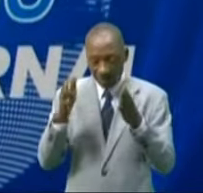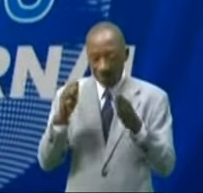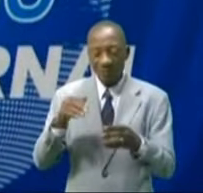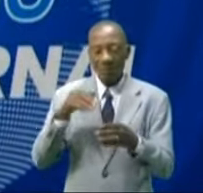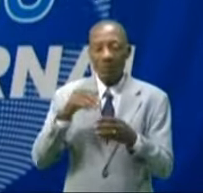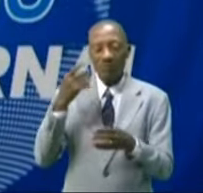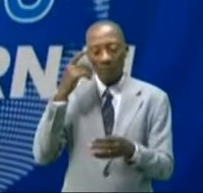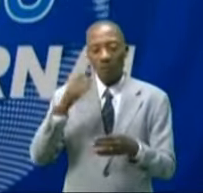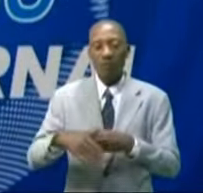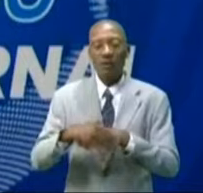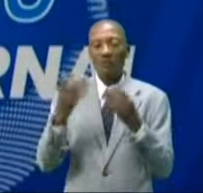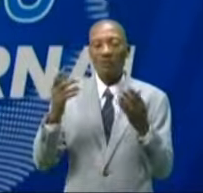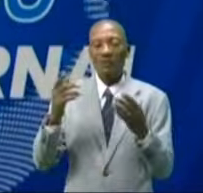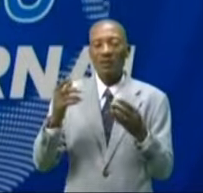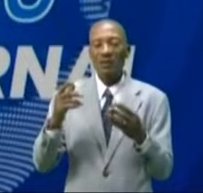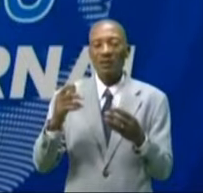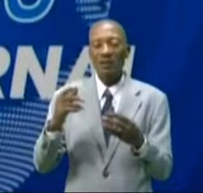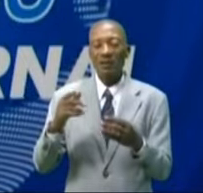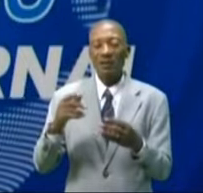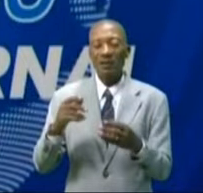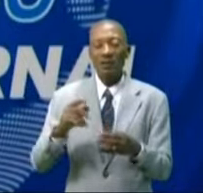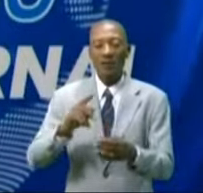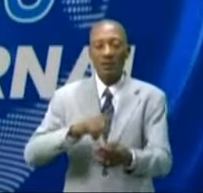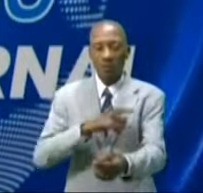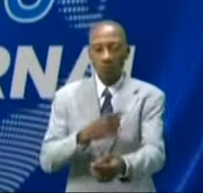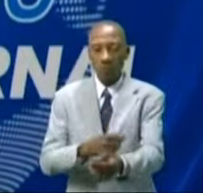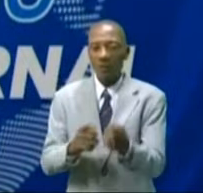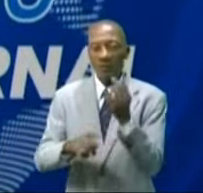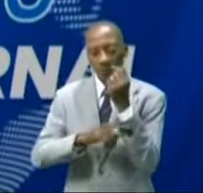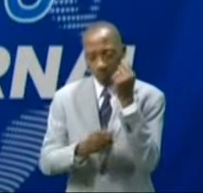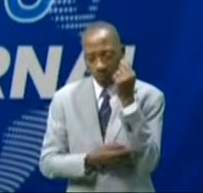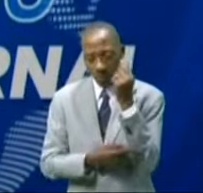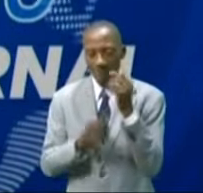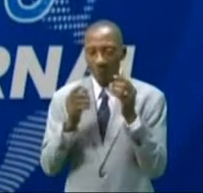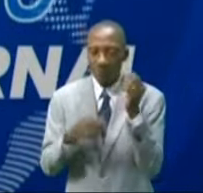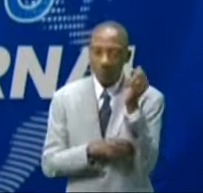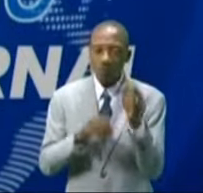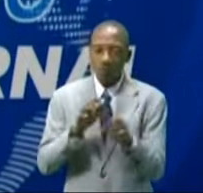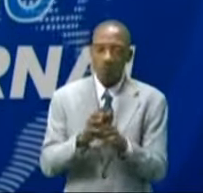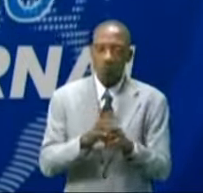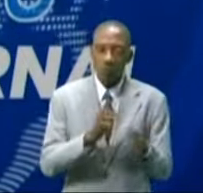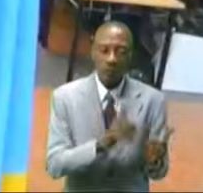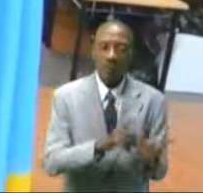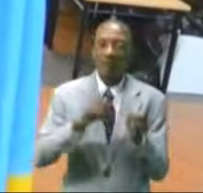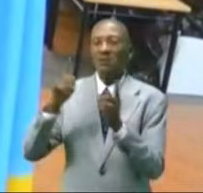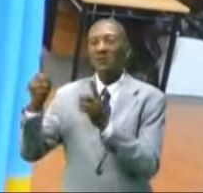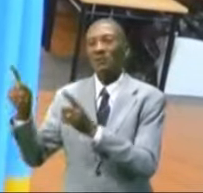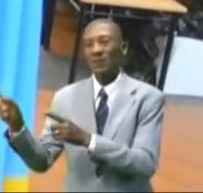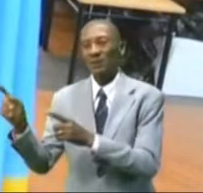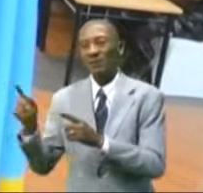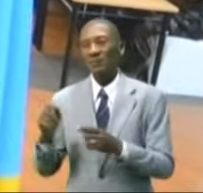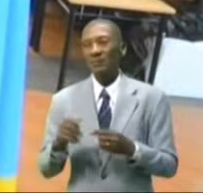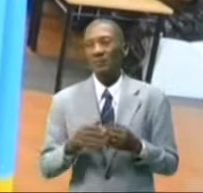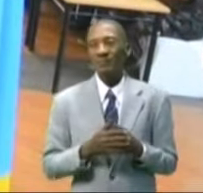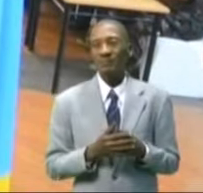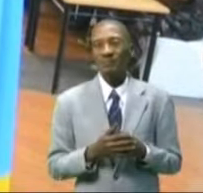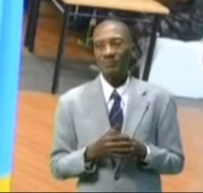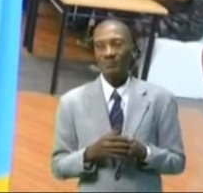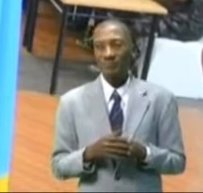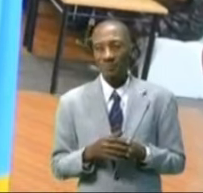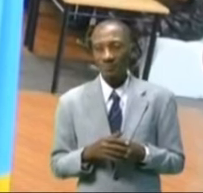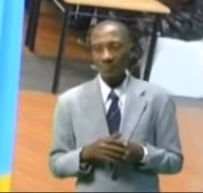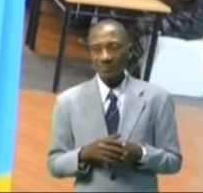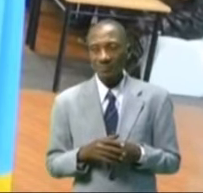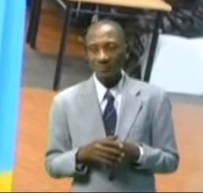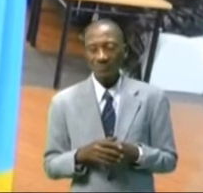accueillent les déplacés. D'autres précisions dans ces reportages. Lutte contre la criminalité et les banditismes